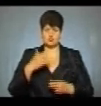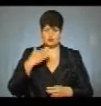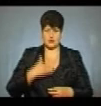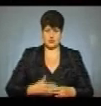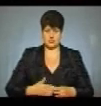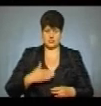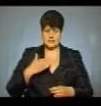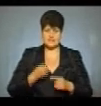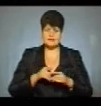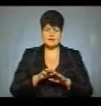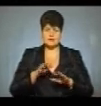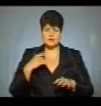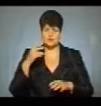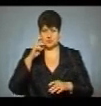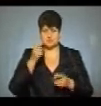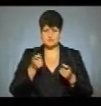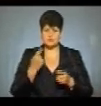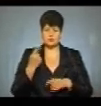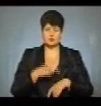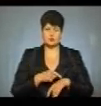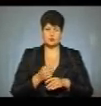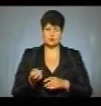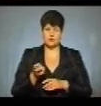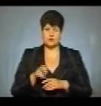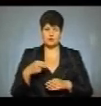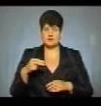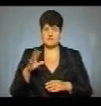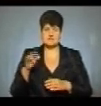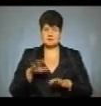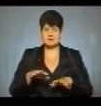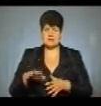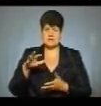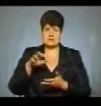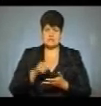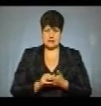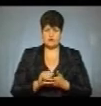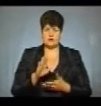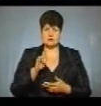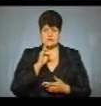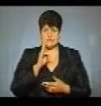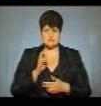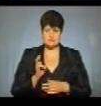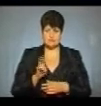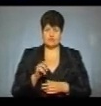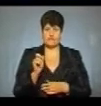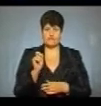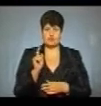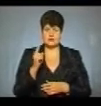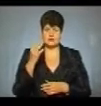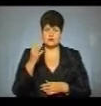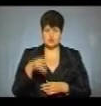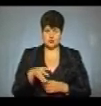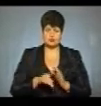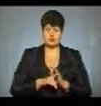зал облдержадміністрації. Майже за годину до приходу президента всі місця зайняті. Володимир Зеленський заходить об 11:40.